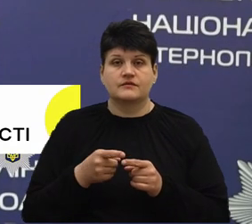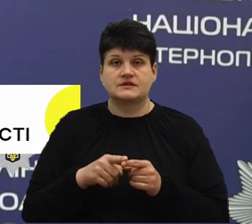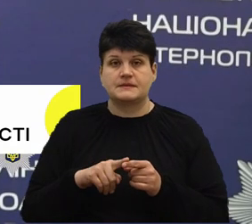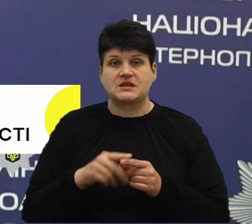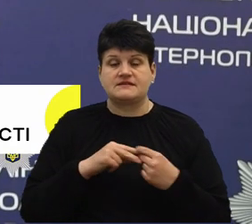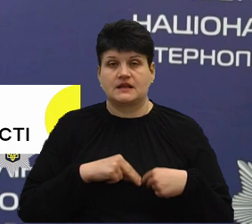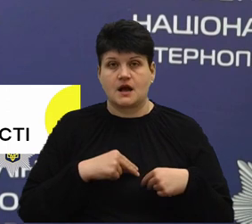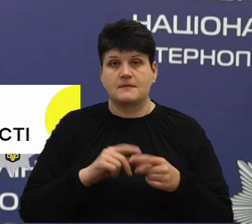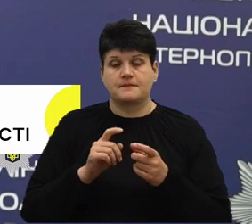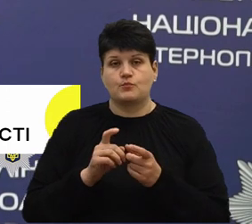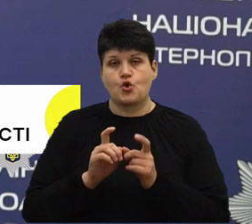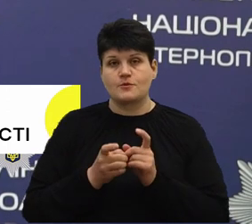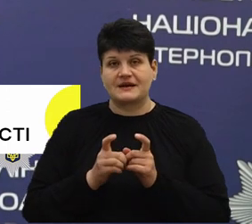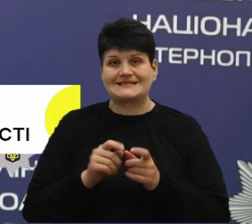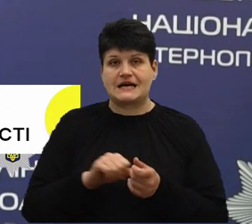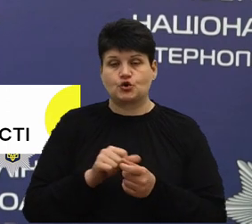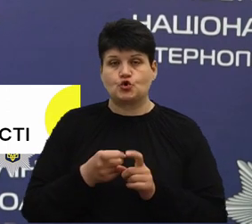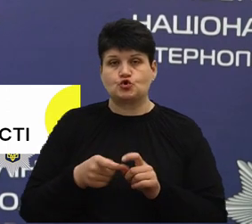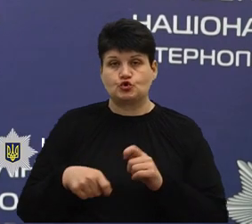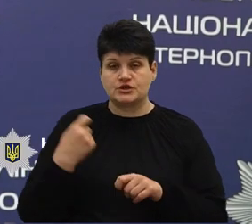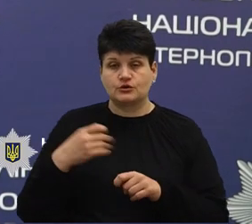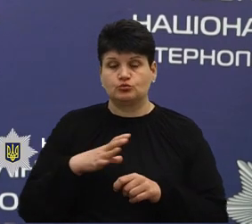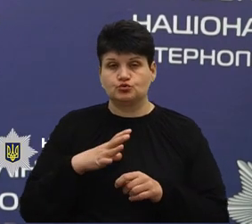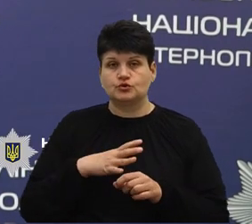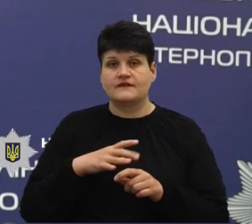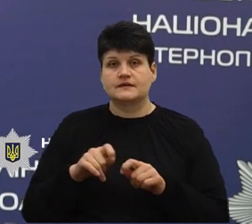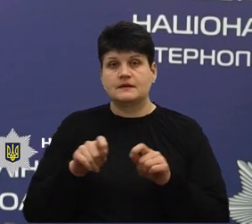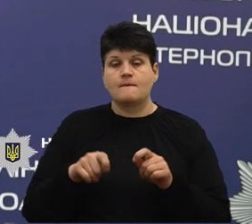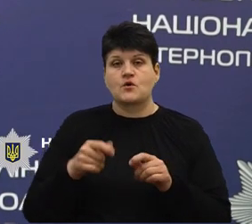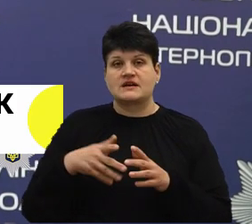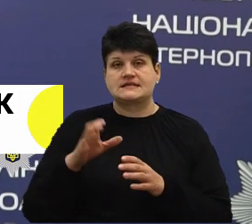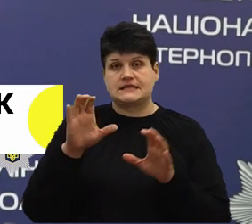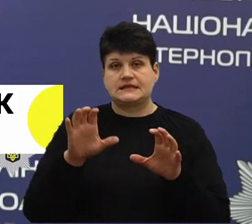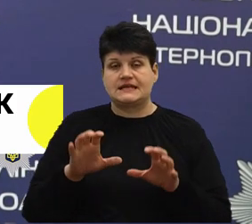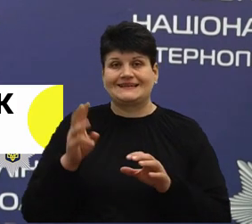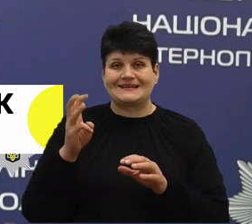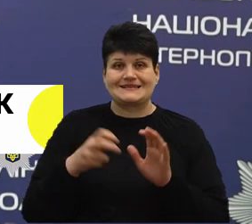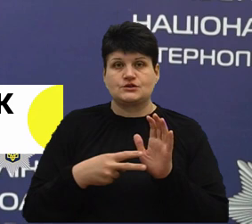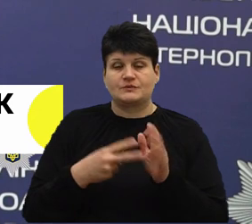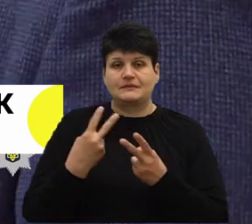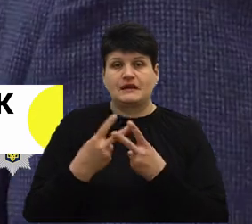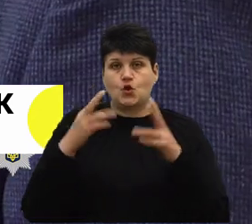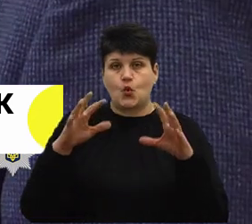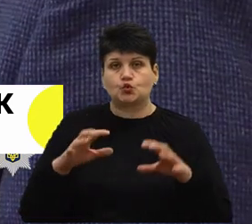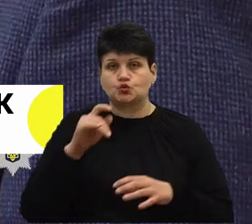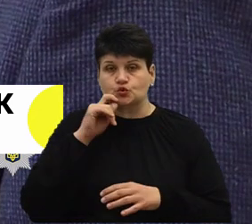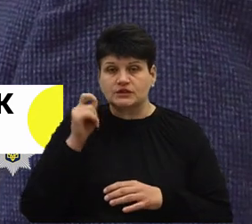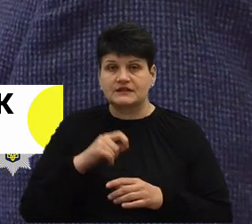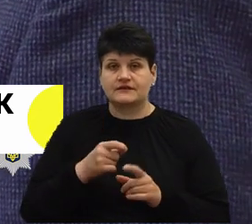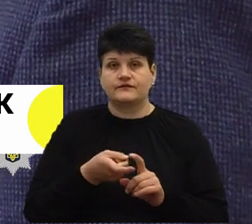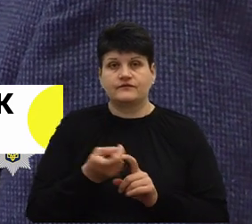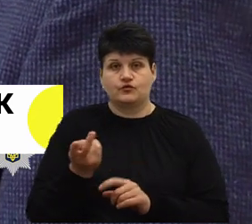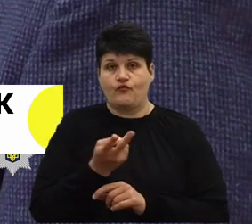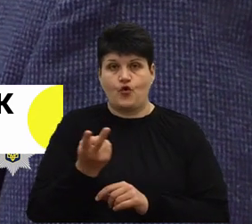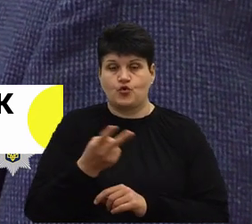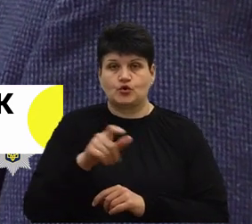наркозлочинністю було проведено реалізацію матеріалів кримінального провадження за статтею 307 Кримінального кодексу України відносно двох осіб